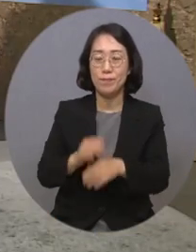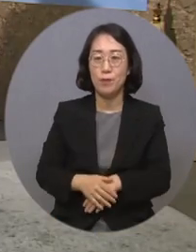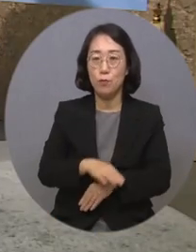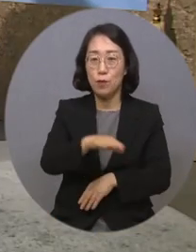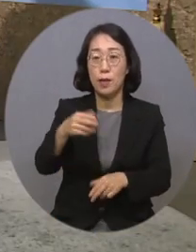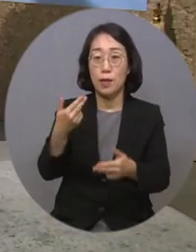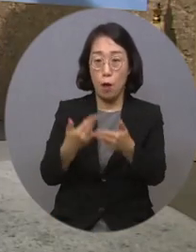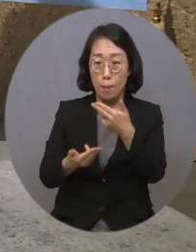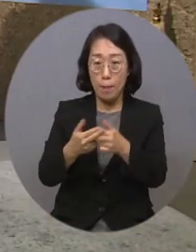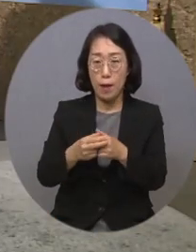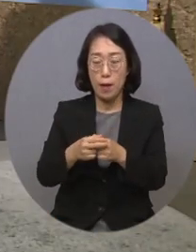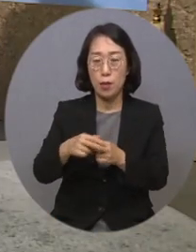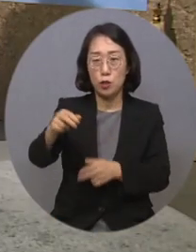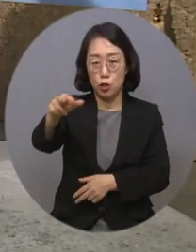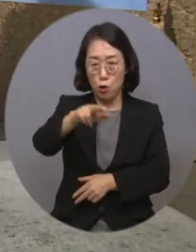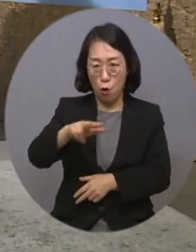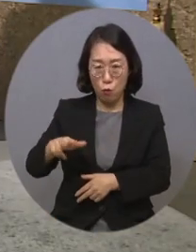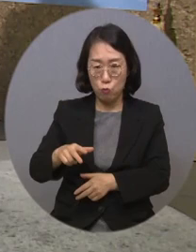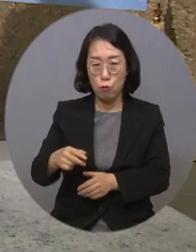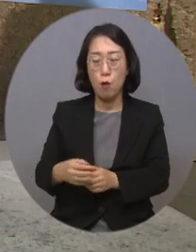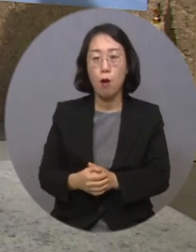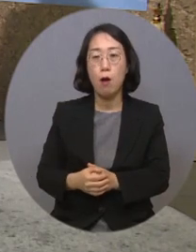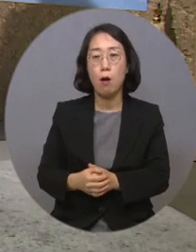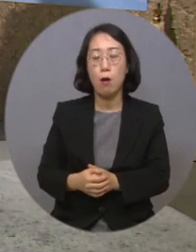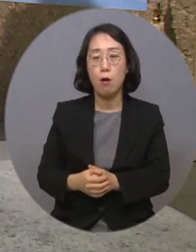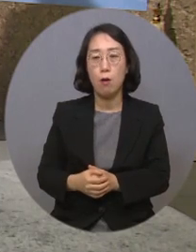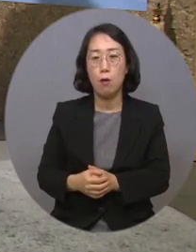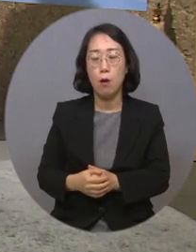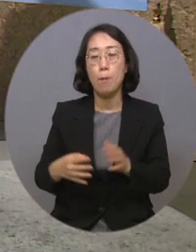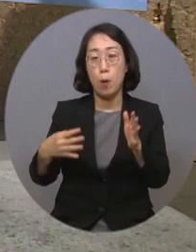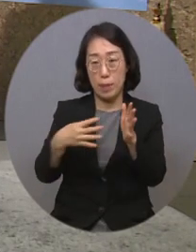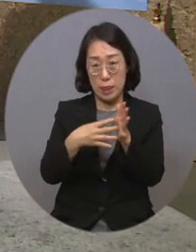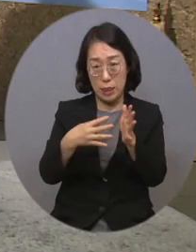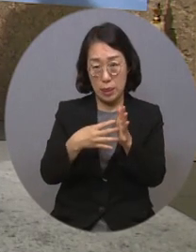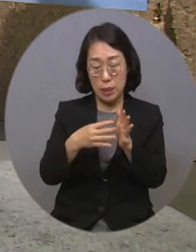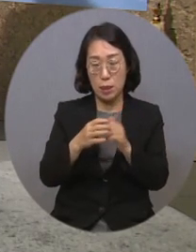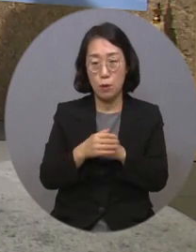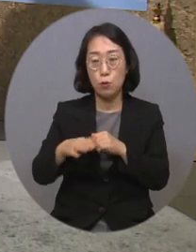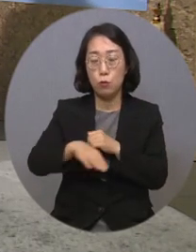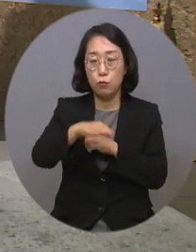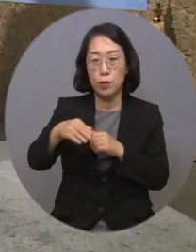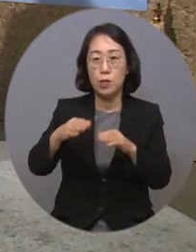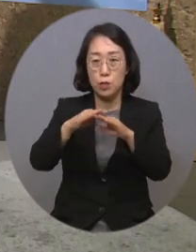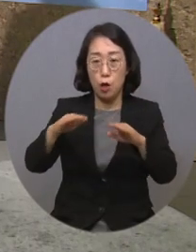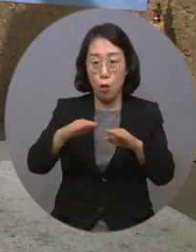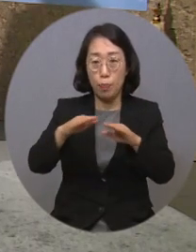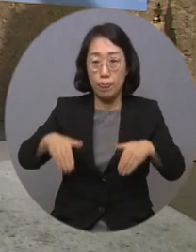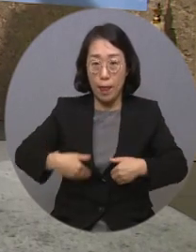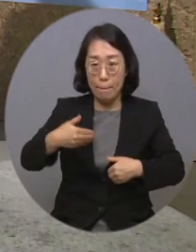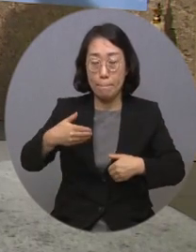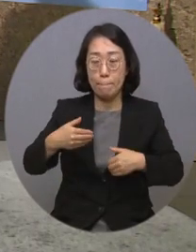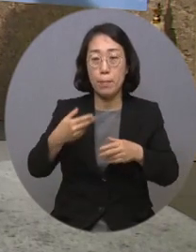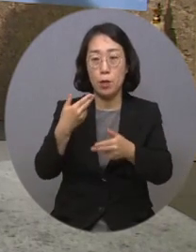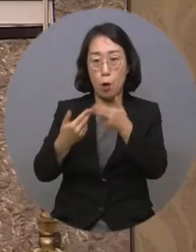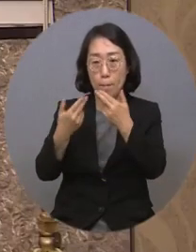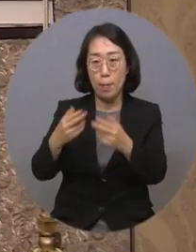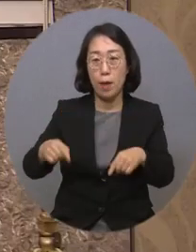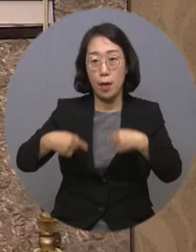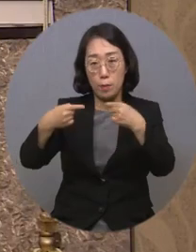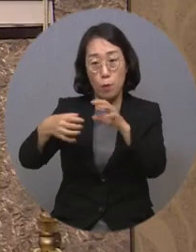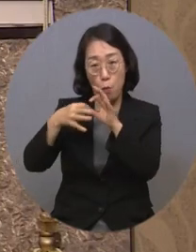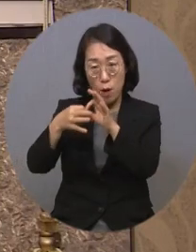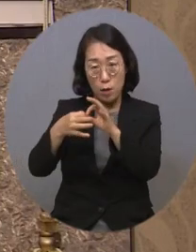이제 전국 법인이고요. 네. 현재 15개 협회가 있어요. 예. 그래서 저희는 이제 전남 협회에 소속돼 있고 현재